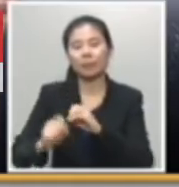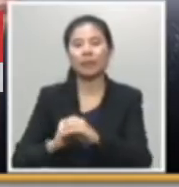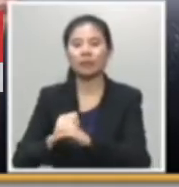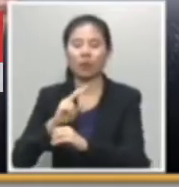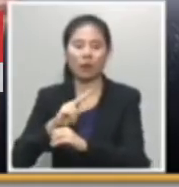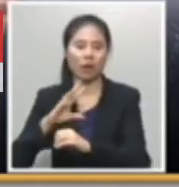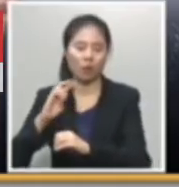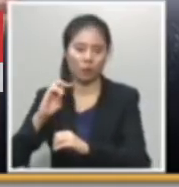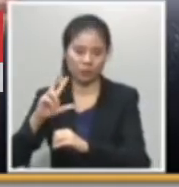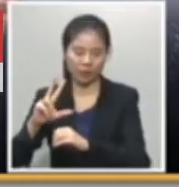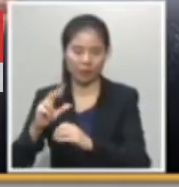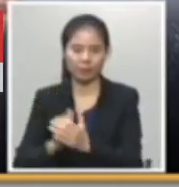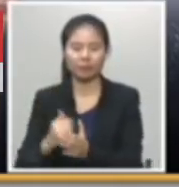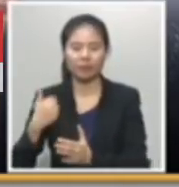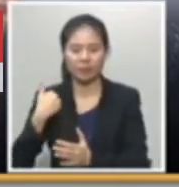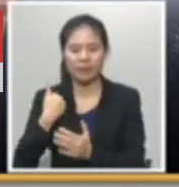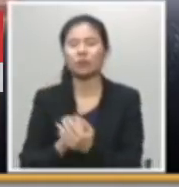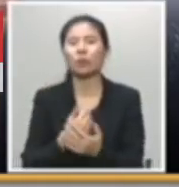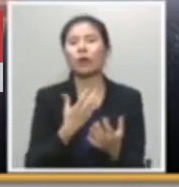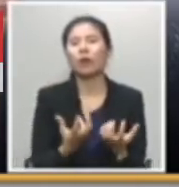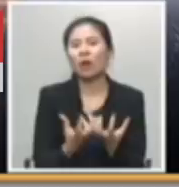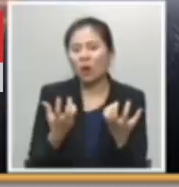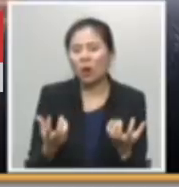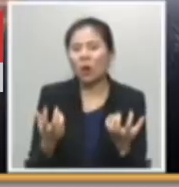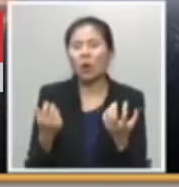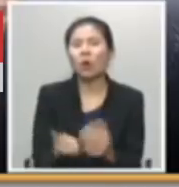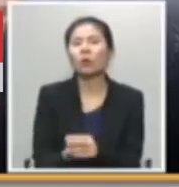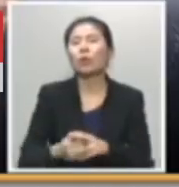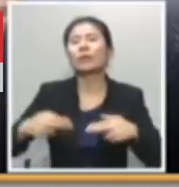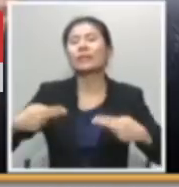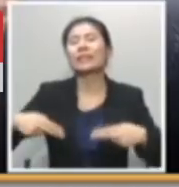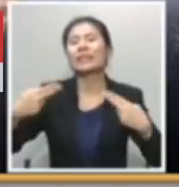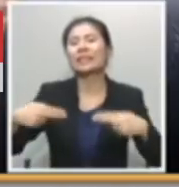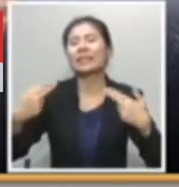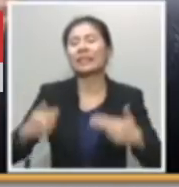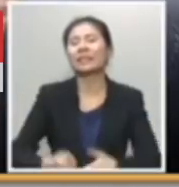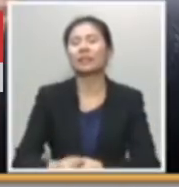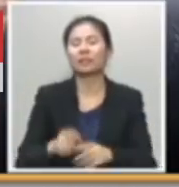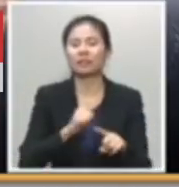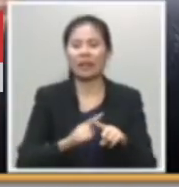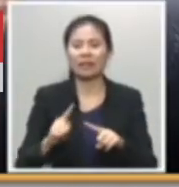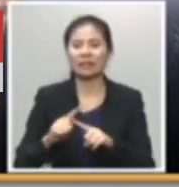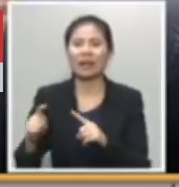นะครับท่านยังไปซื้ออาวุธแล้วท่านมีงบกลาง